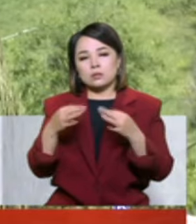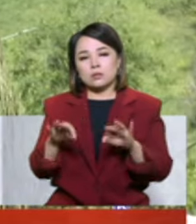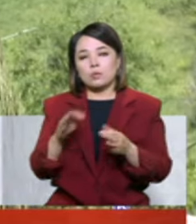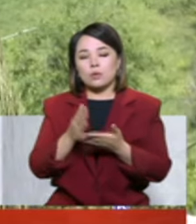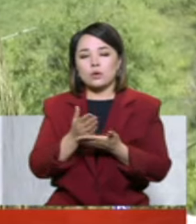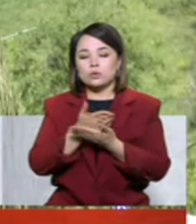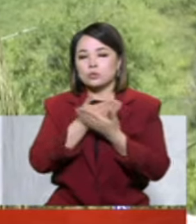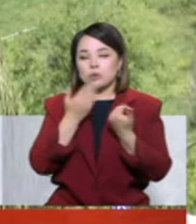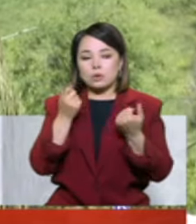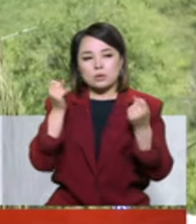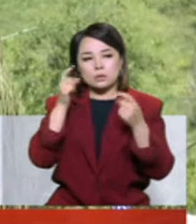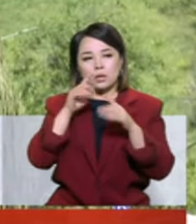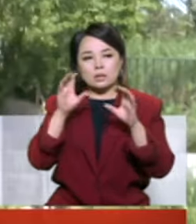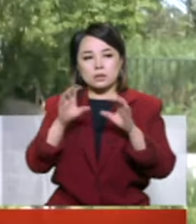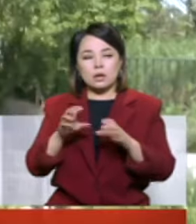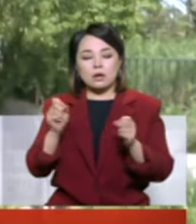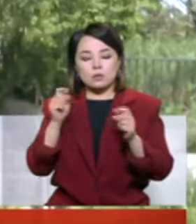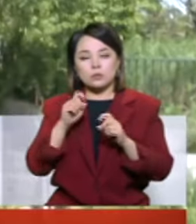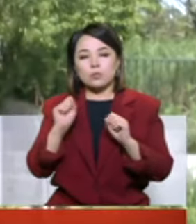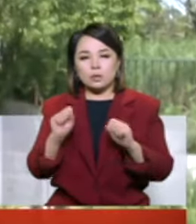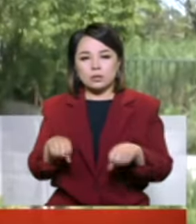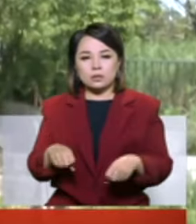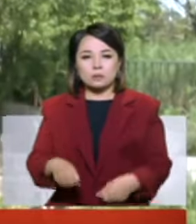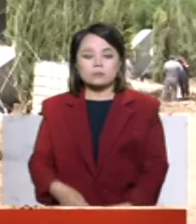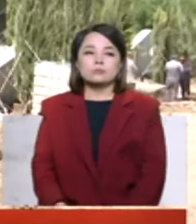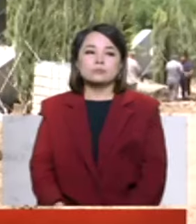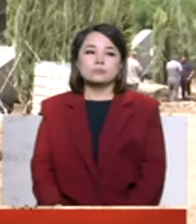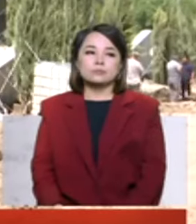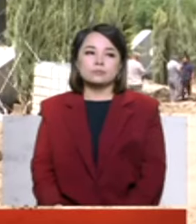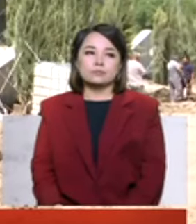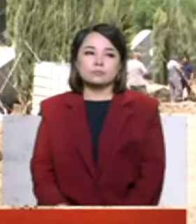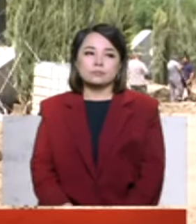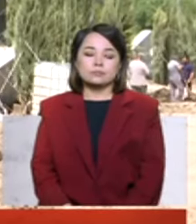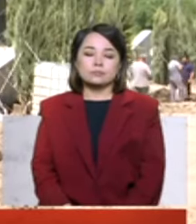рұқсаты бар жоғын, заңдылығын анықтай алады. Айдана Қуандыхан, Бауыржан Сәлмеке, ұлттық арна, Алматы.